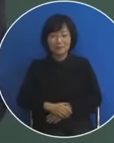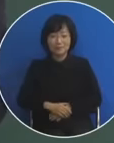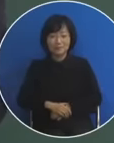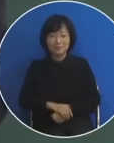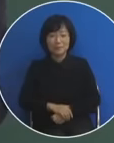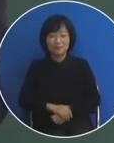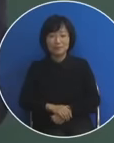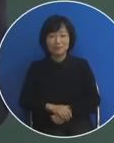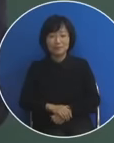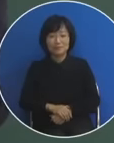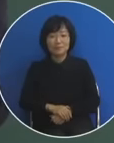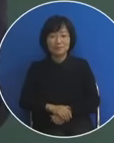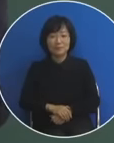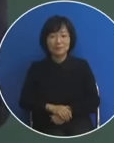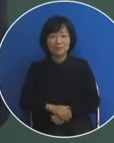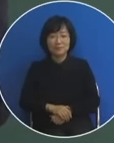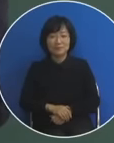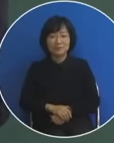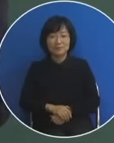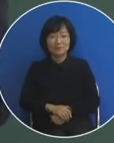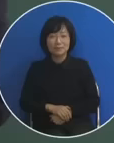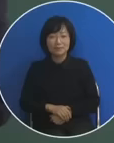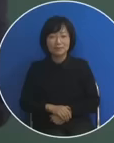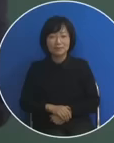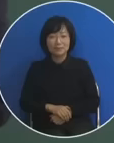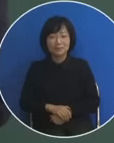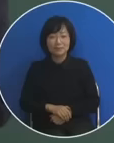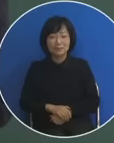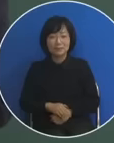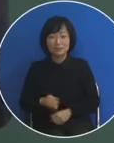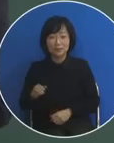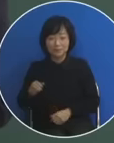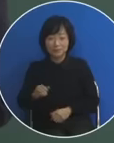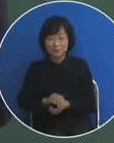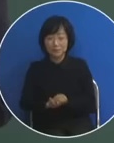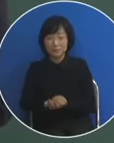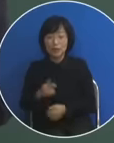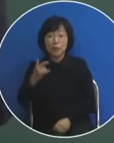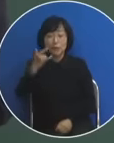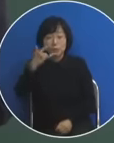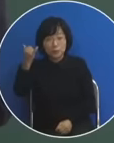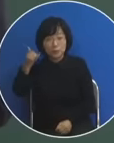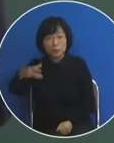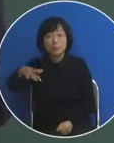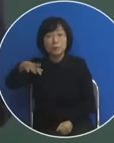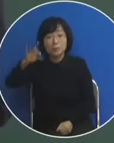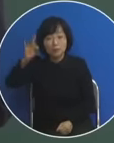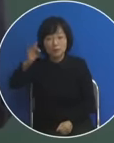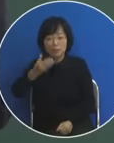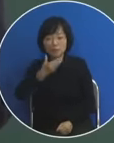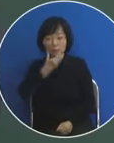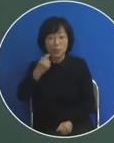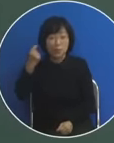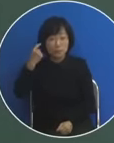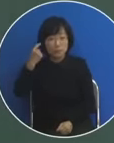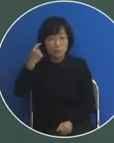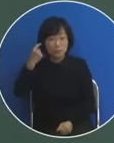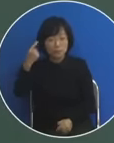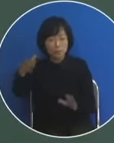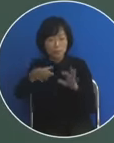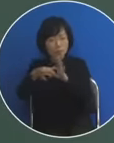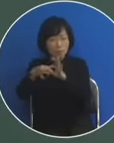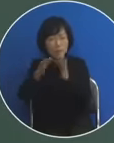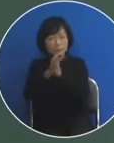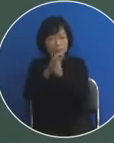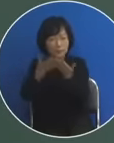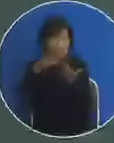한 몇 건이라도 부모님들이 복음적인 관점에서 책을 좀 읽어보는 이런 것도 좋습니다. If possible, even if it's just a few books, books